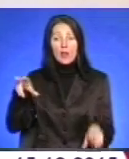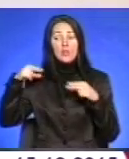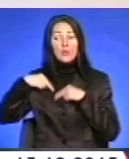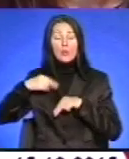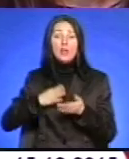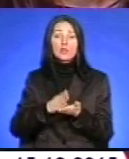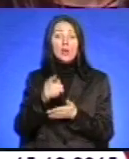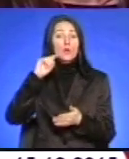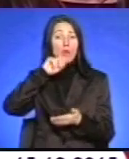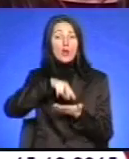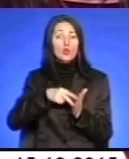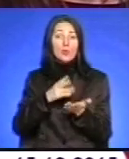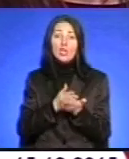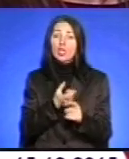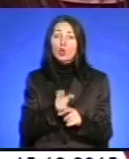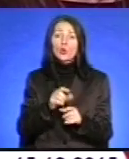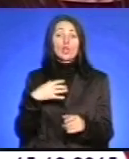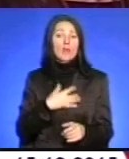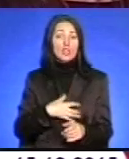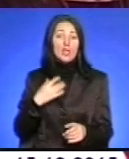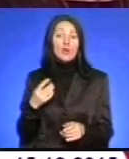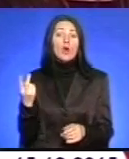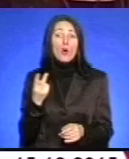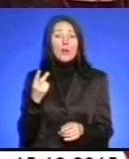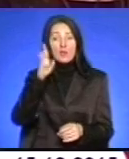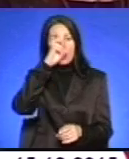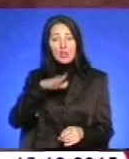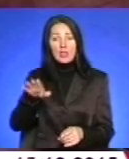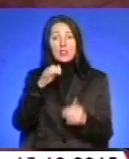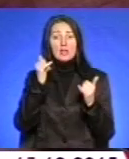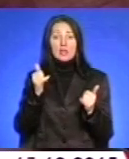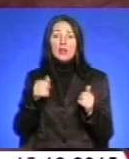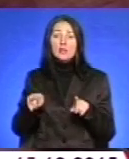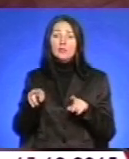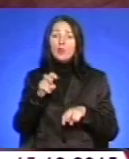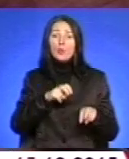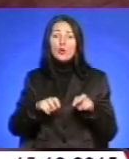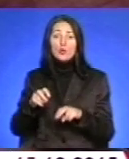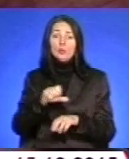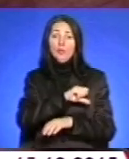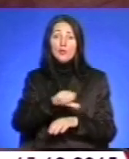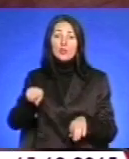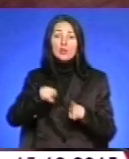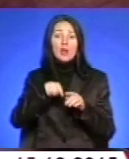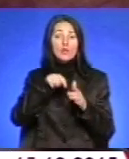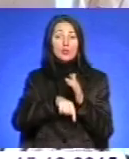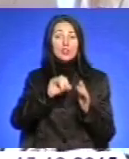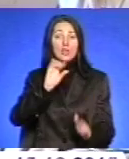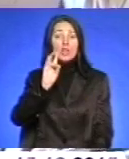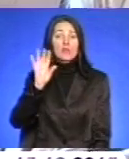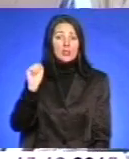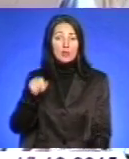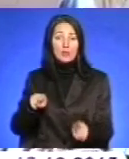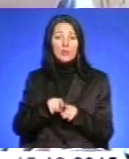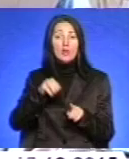є дуже важливою, адже обидві країни зараз у пошуку зовнішніх і внутрішніх інвесторів. Також Томіслав Відушевич у Тернополі